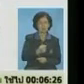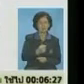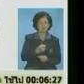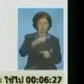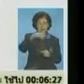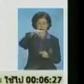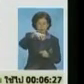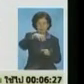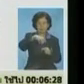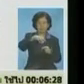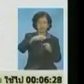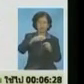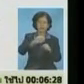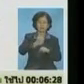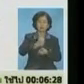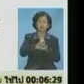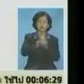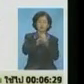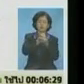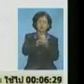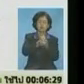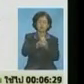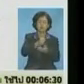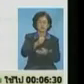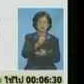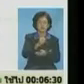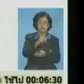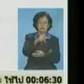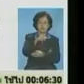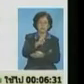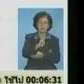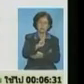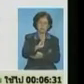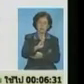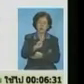งานผู้ช่วยผบ.ตร.นะครับบร.11เนี่ยเล